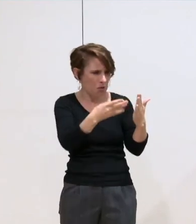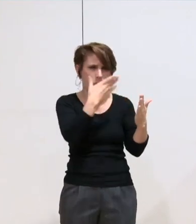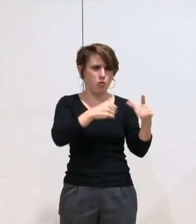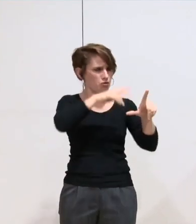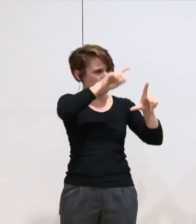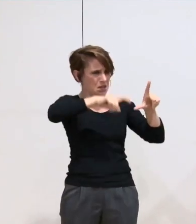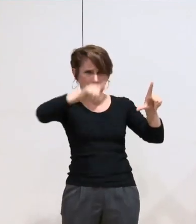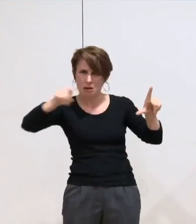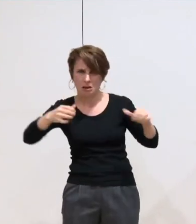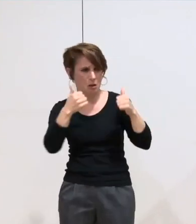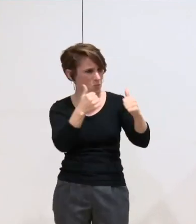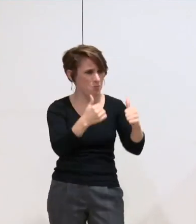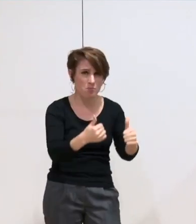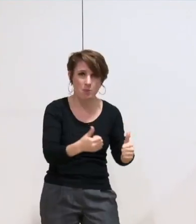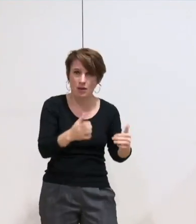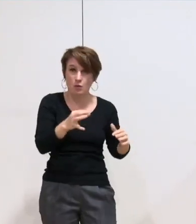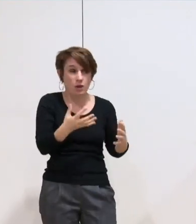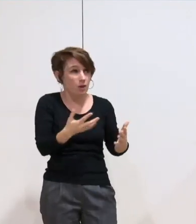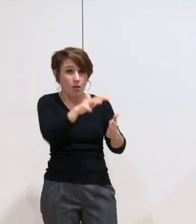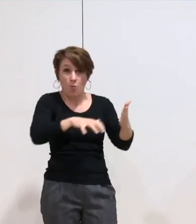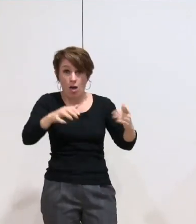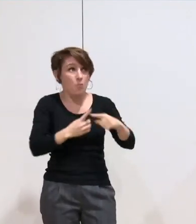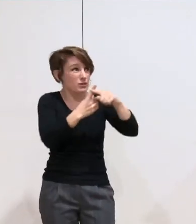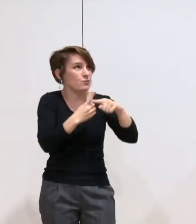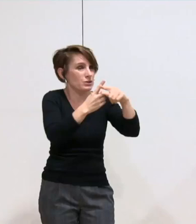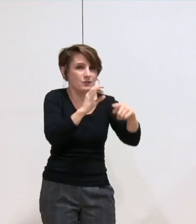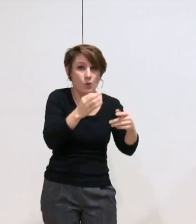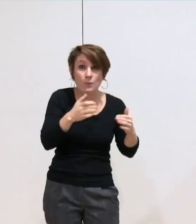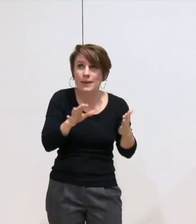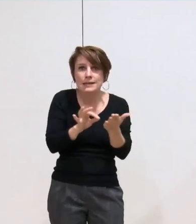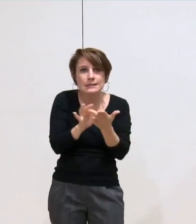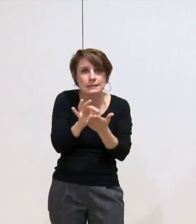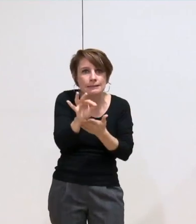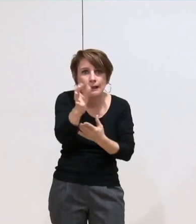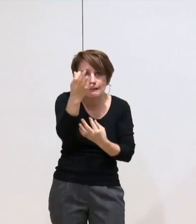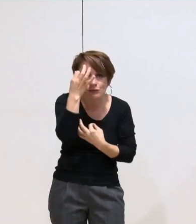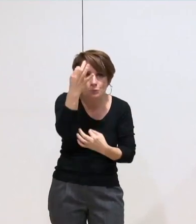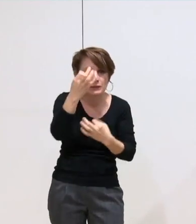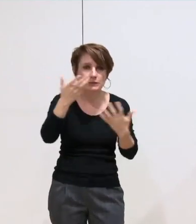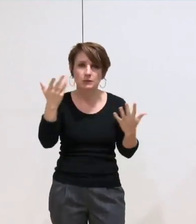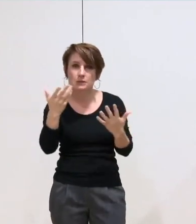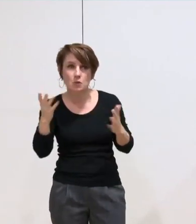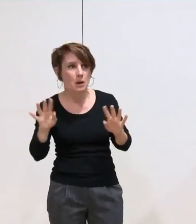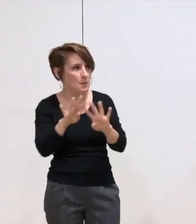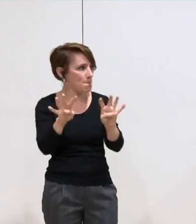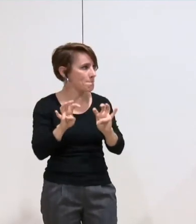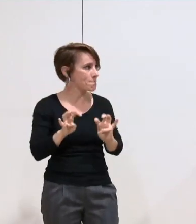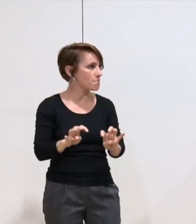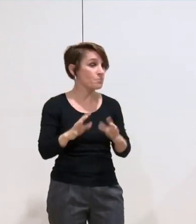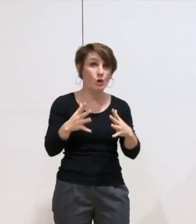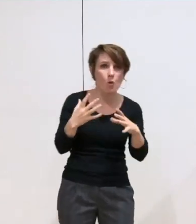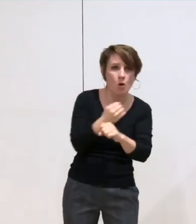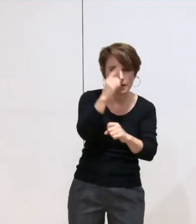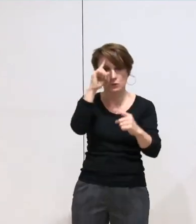très contents de ce qu'ils font, mais je n'ai pas perçu une stratégie précise pour atteindre cette ambition